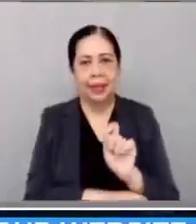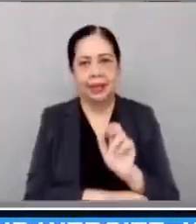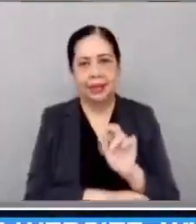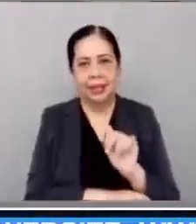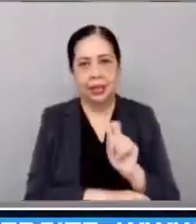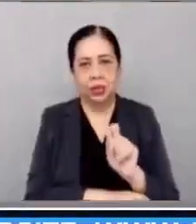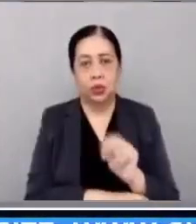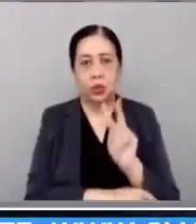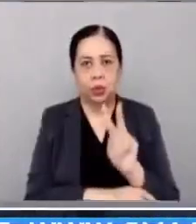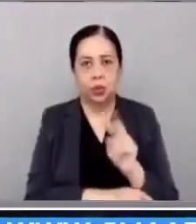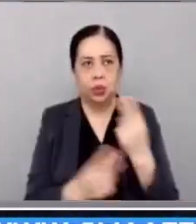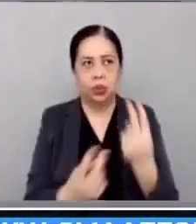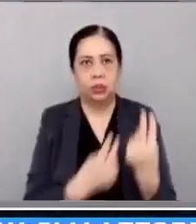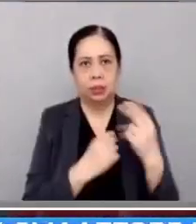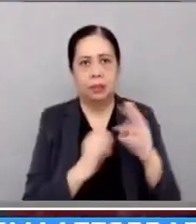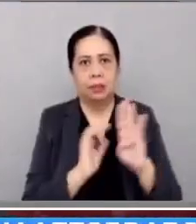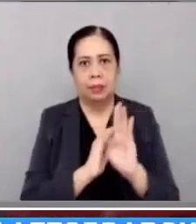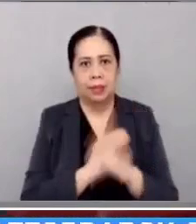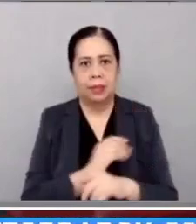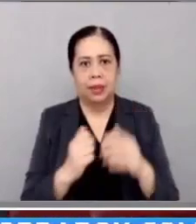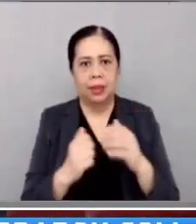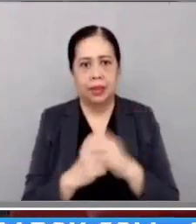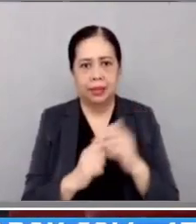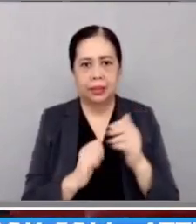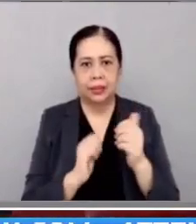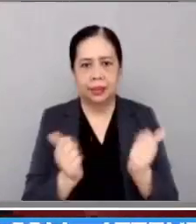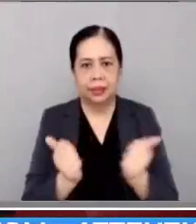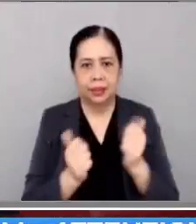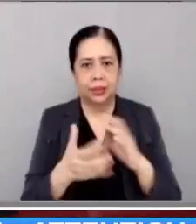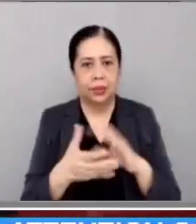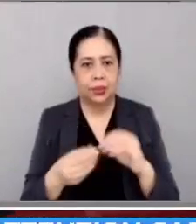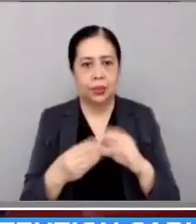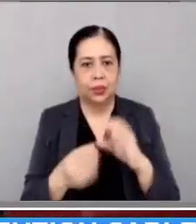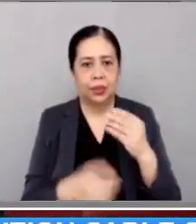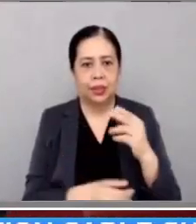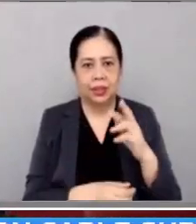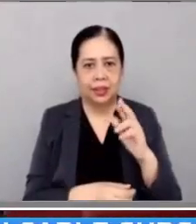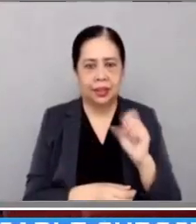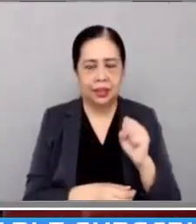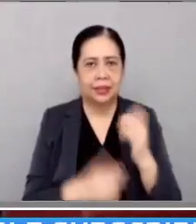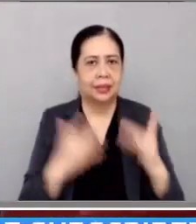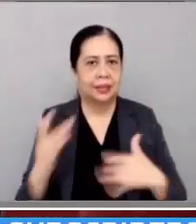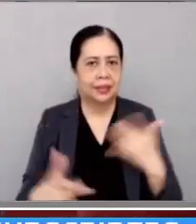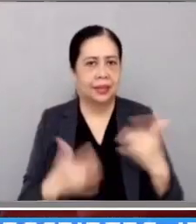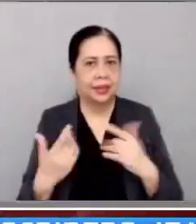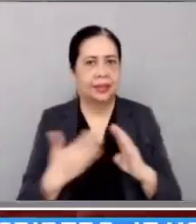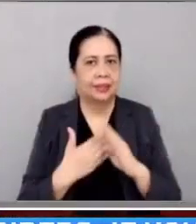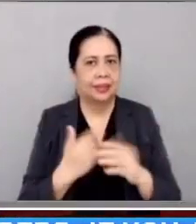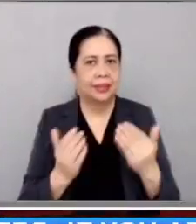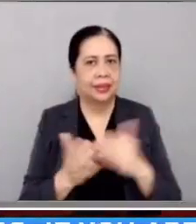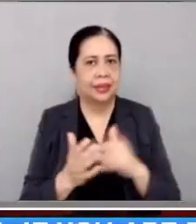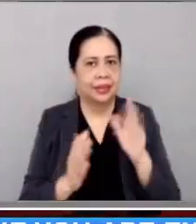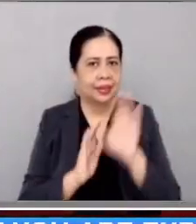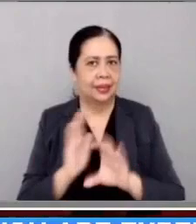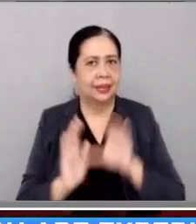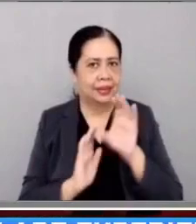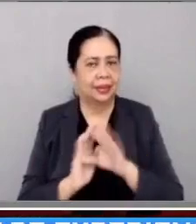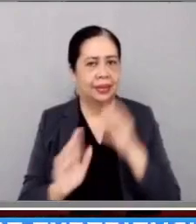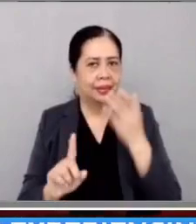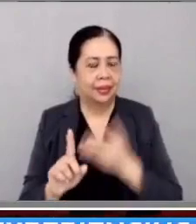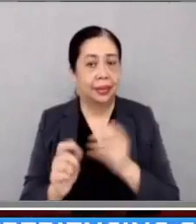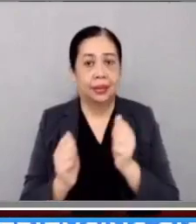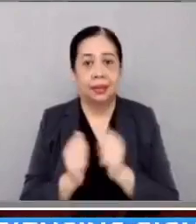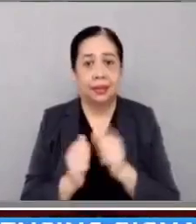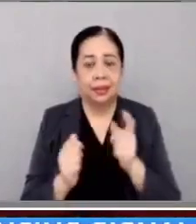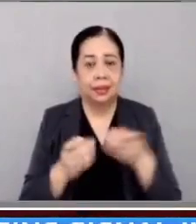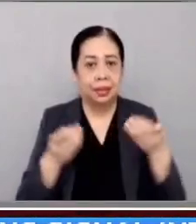siya bilang si Tyler Rakes. Sa kwento ni Chris, excited siyang balikan muli ang kanyang karakter. Kasama rin niya ang direktor